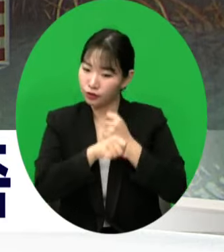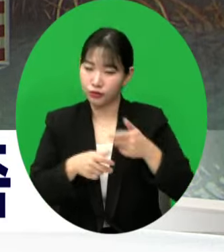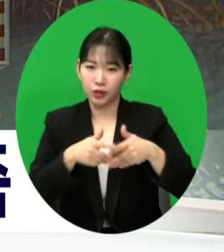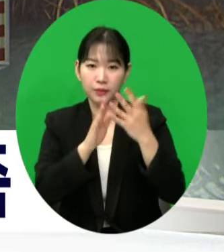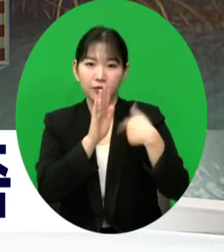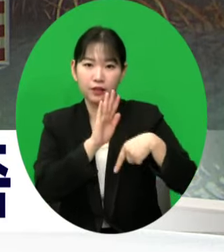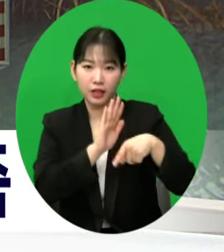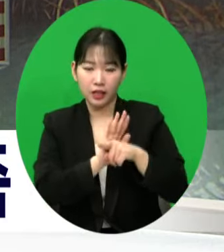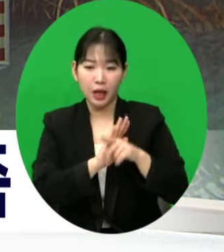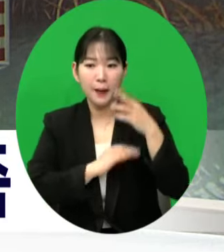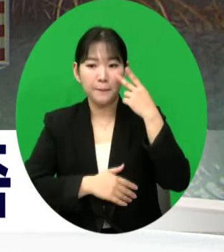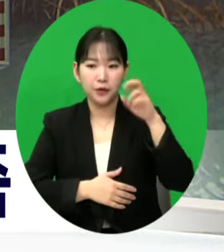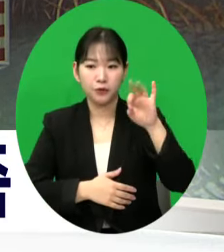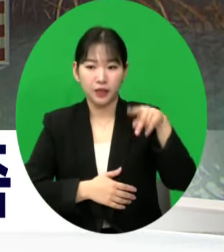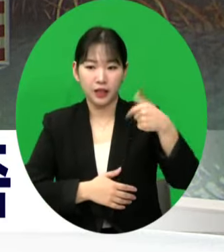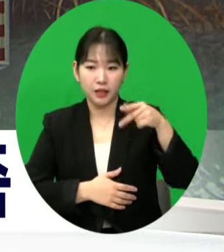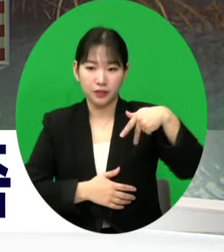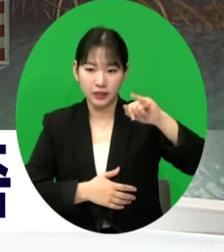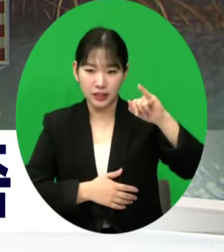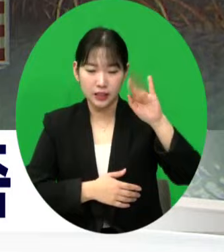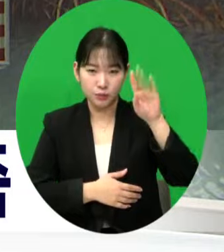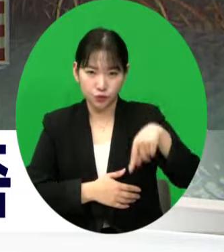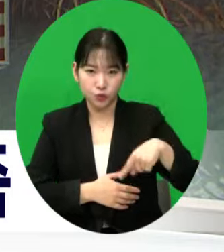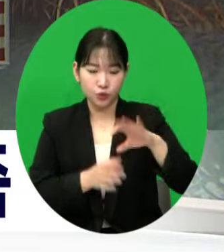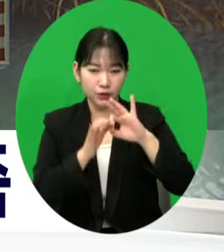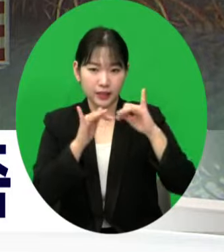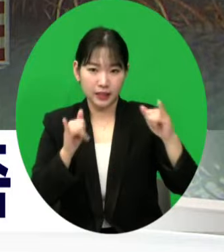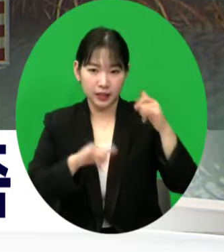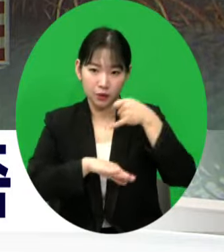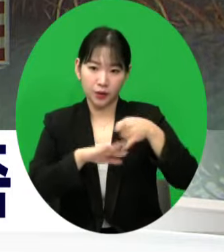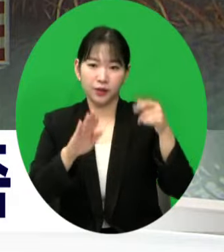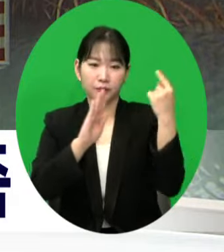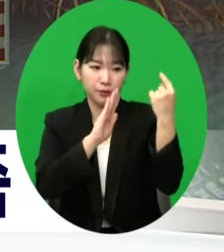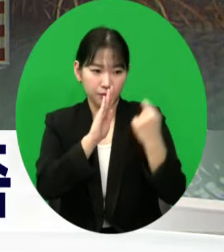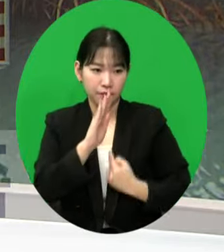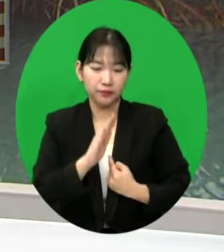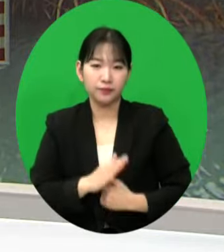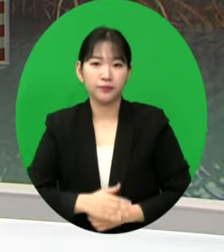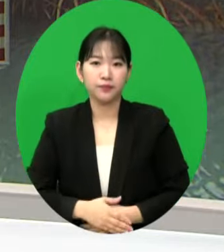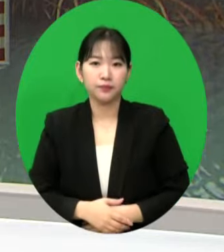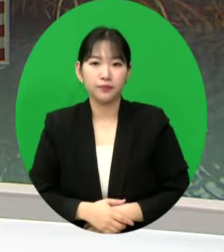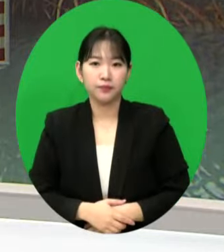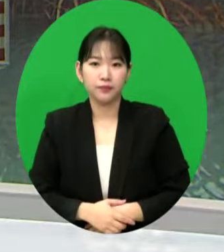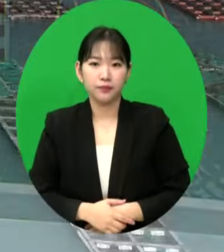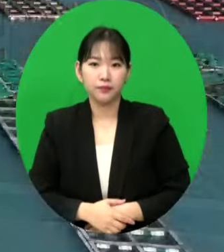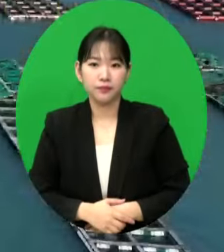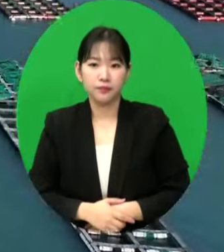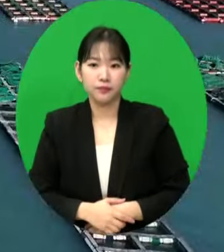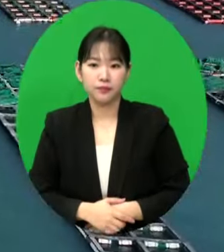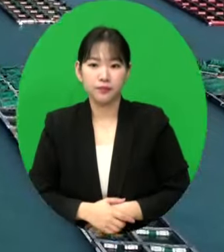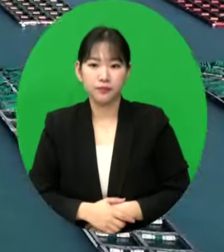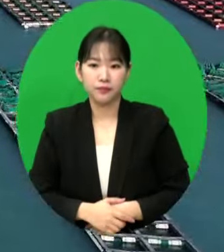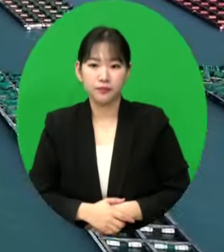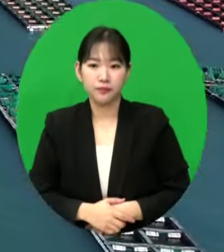위해 미국 에너지부 관계자들이 완도 현장을 찾았습니다. 안준호 기자입니다.